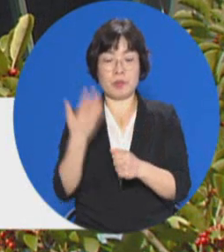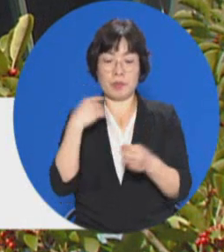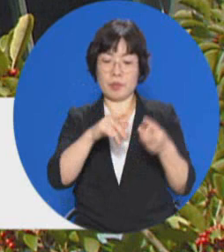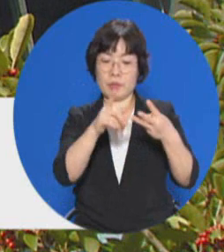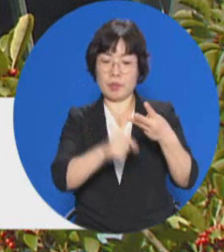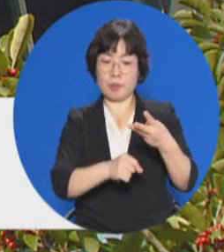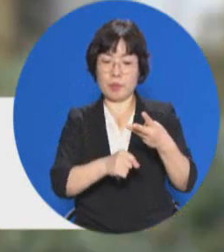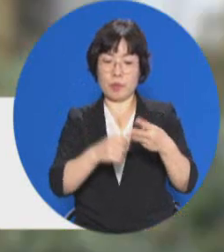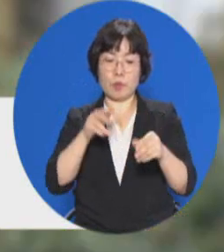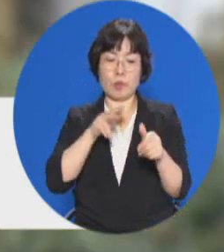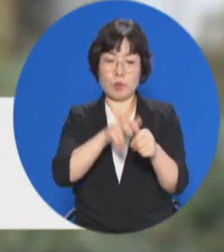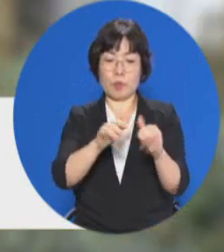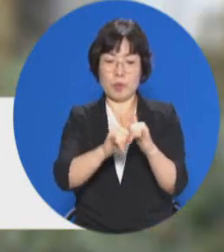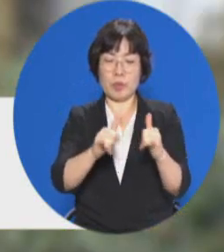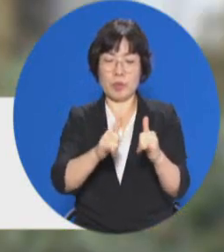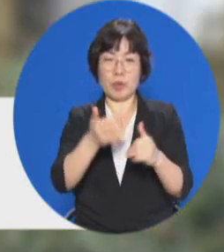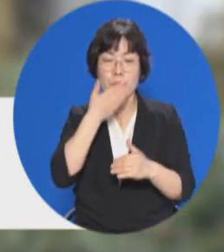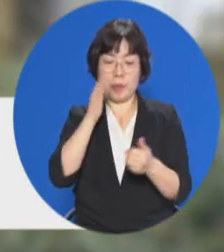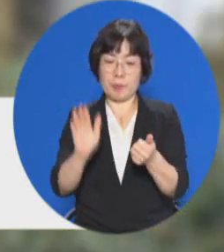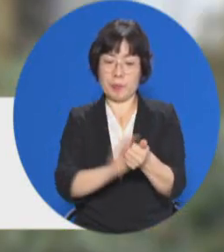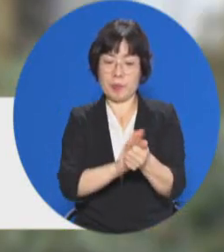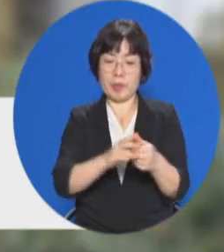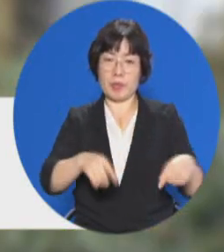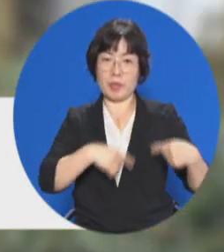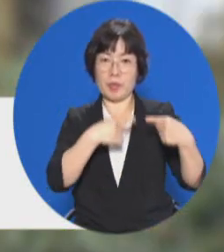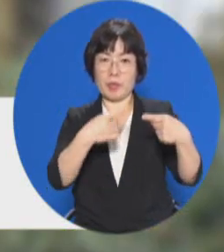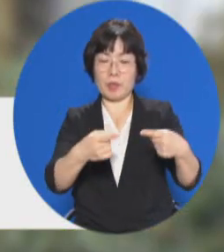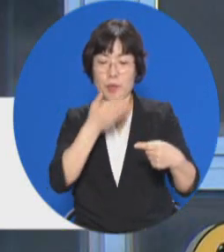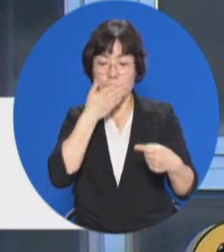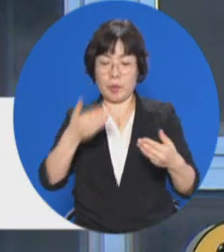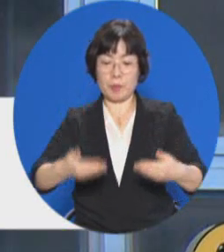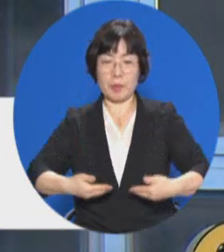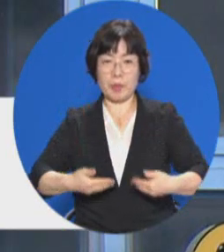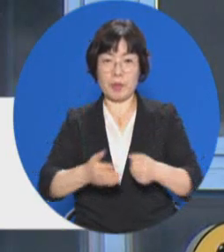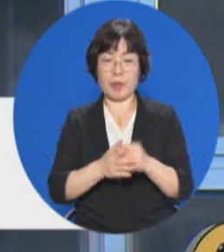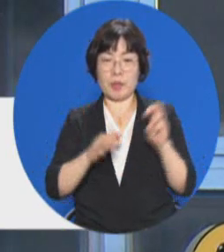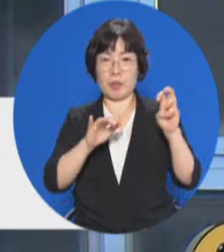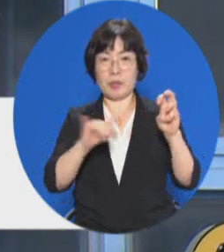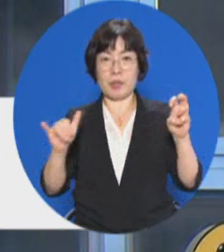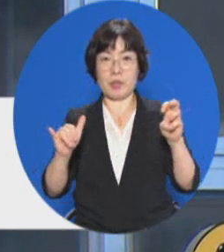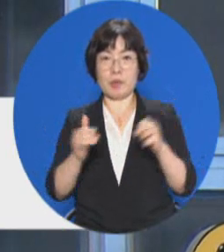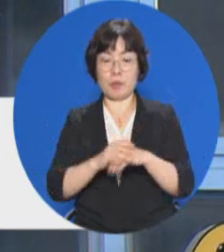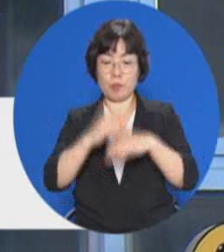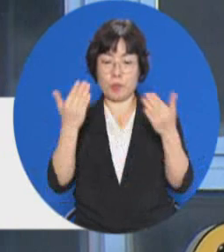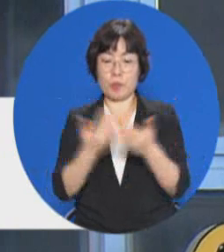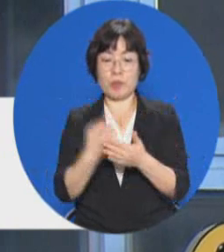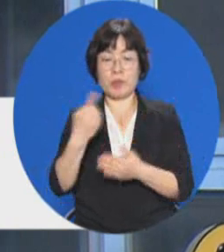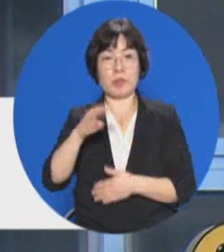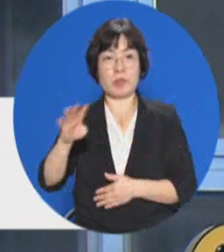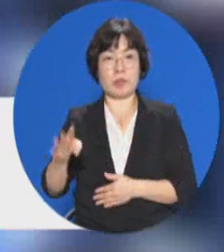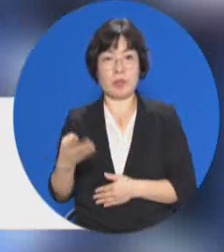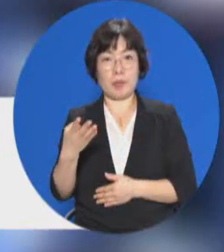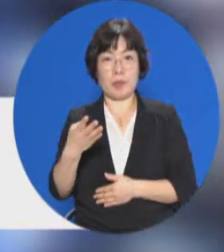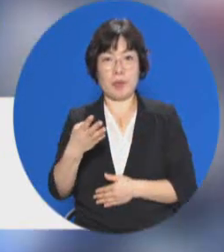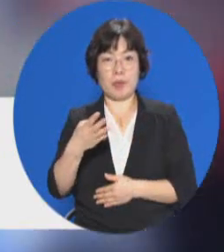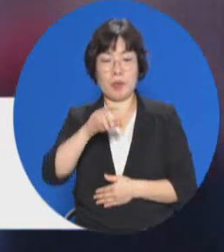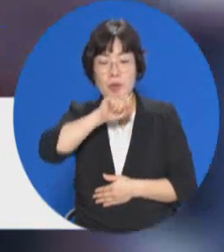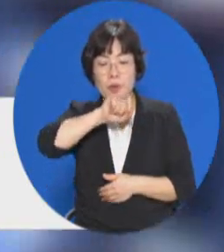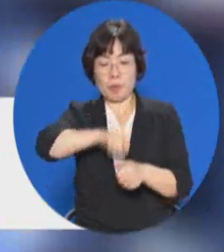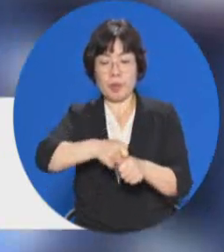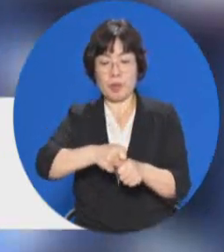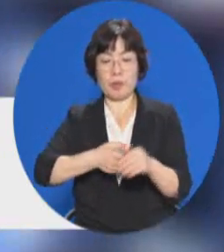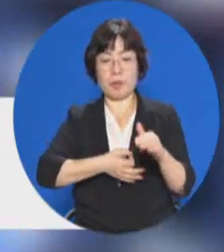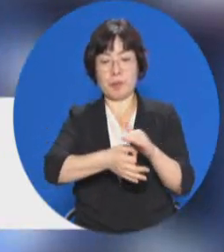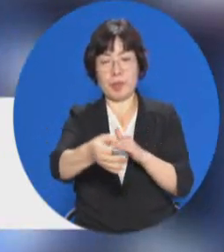3월 특정 후보자의 측근이 마련한 자리에서 음식물을 제공받은 30명에게 모두 1,400여만 원의 과태료를